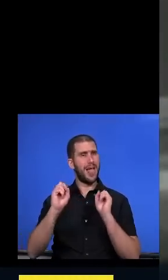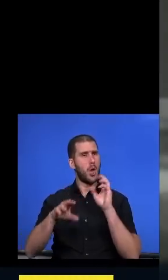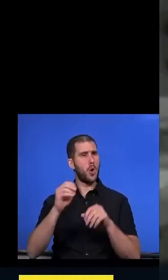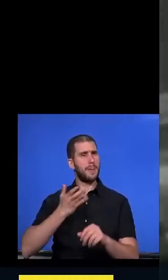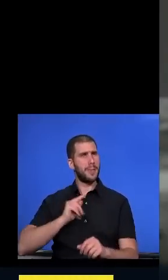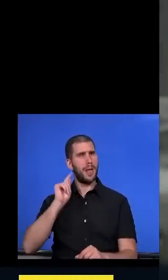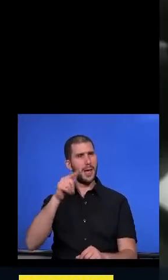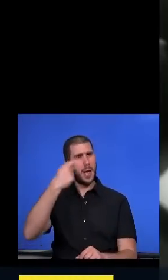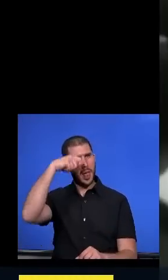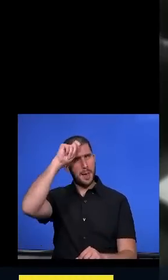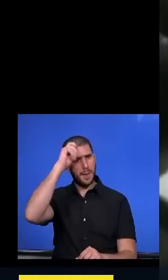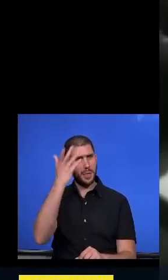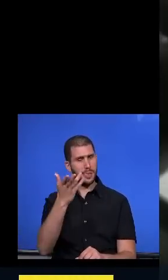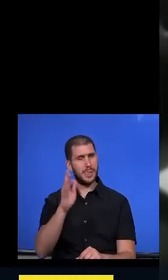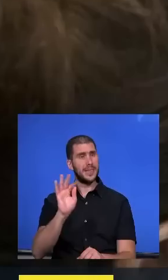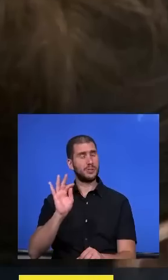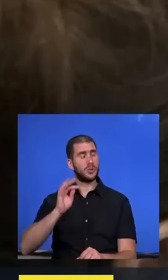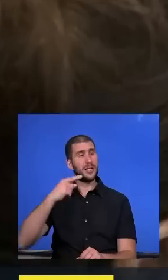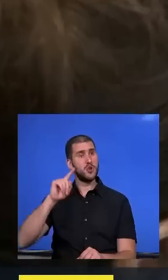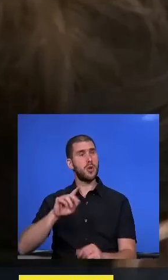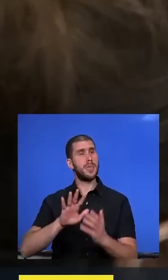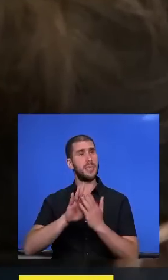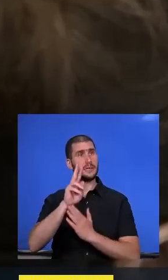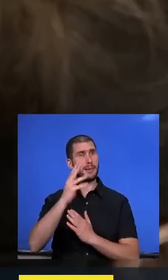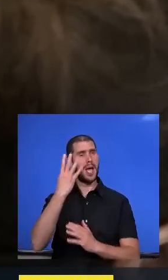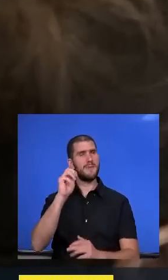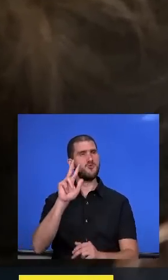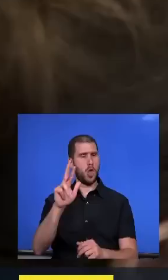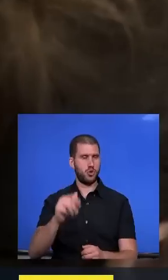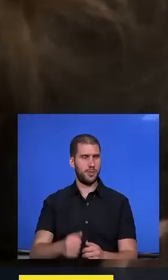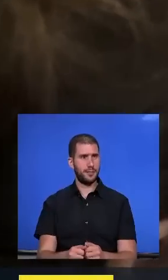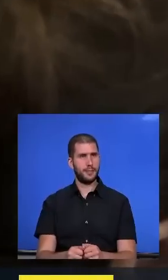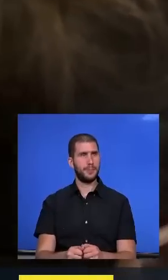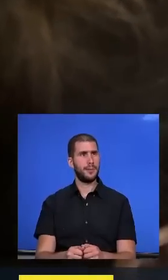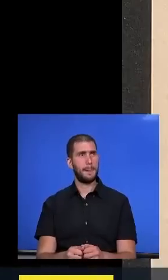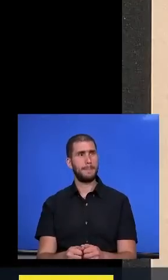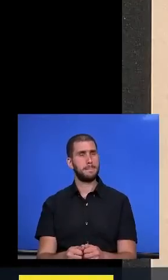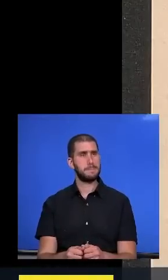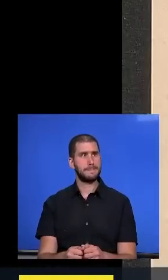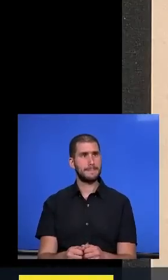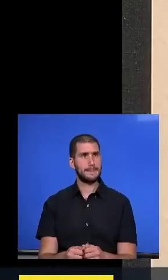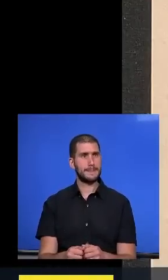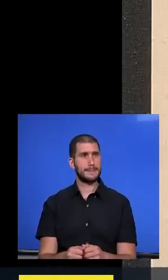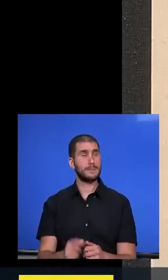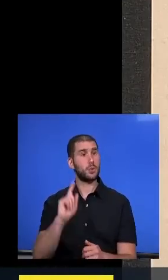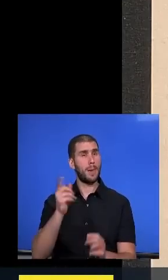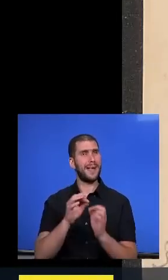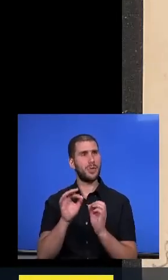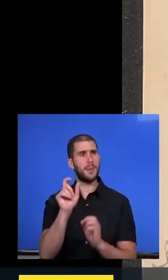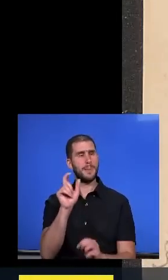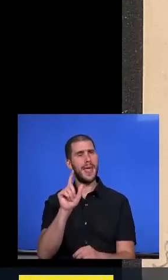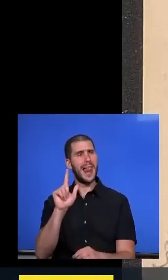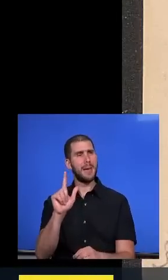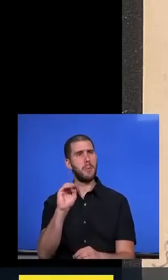להגיע לברלין. טרזנשטט, the 1st of December 1943. כולן החלו במילים ליבה